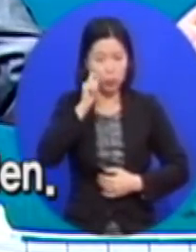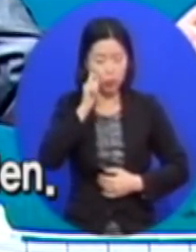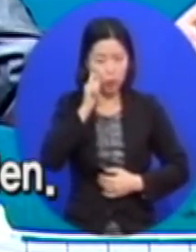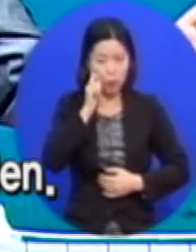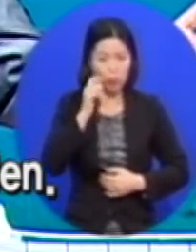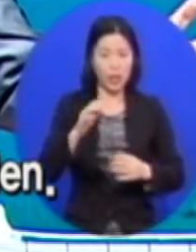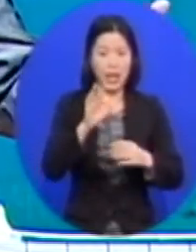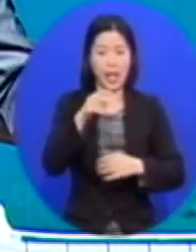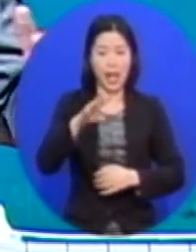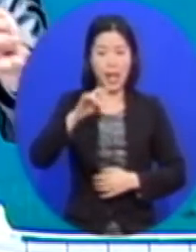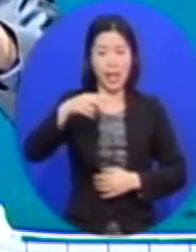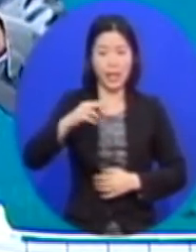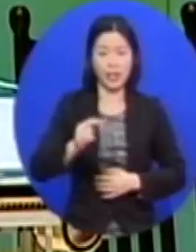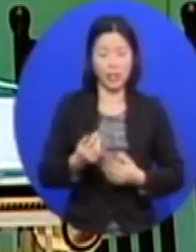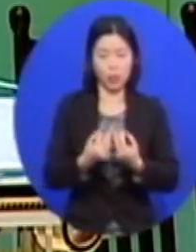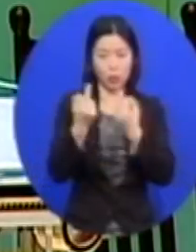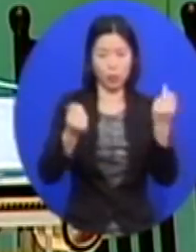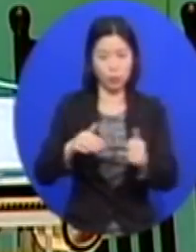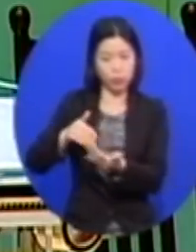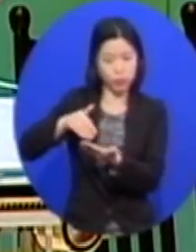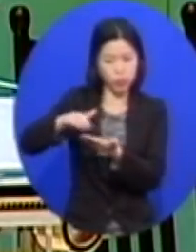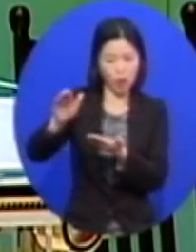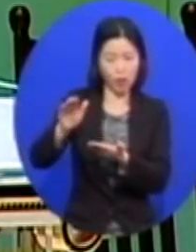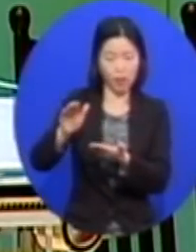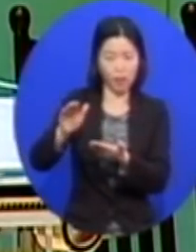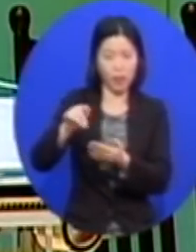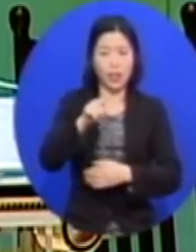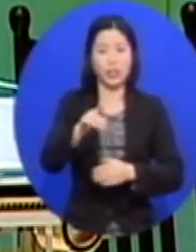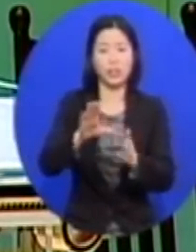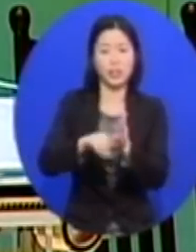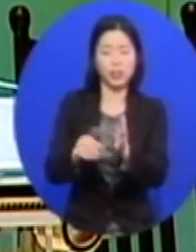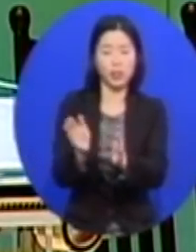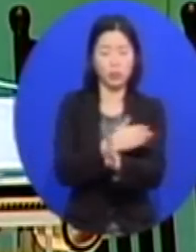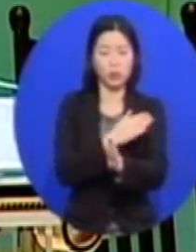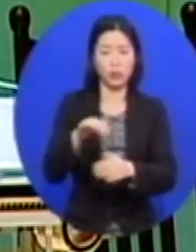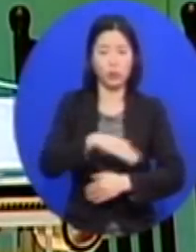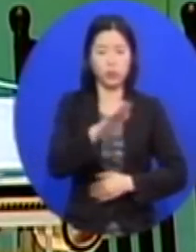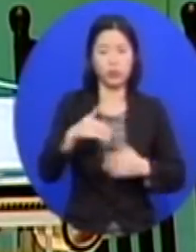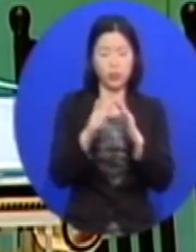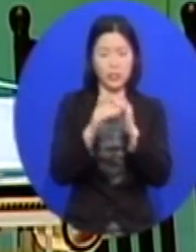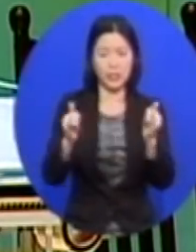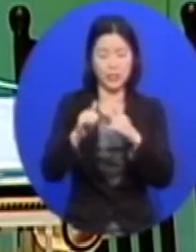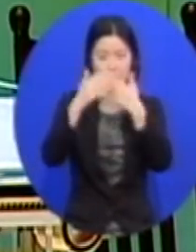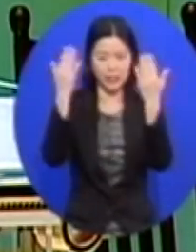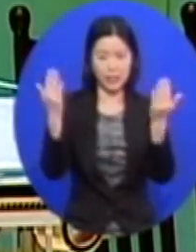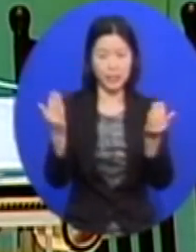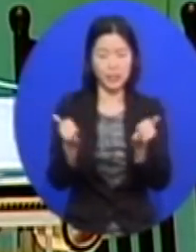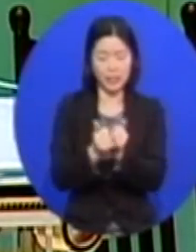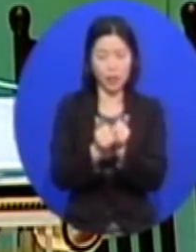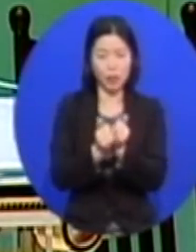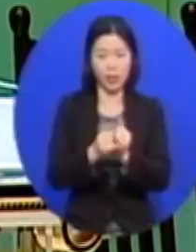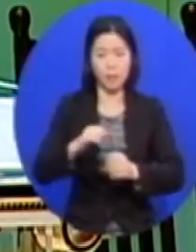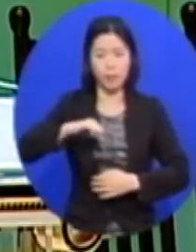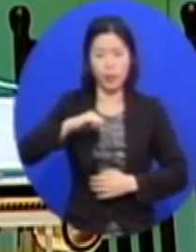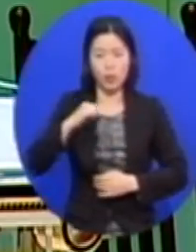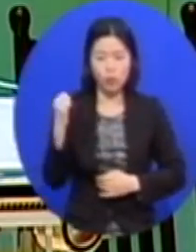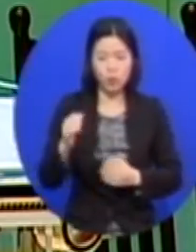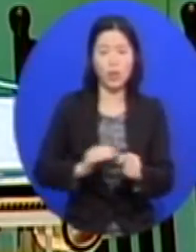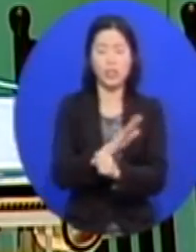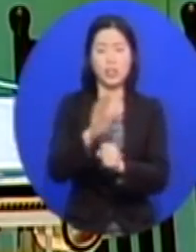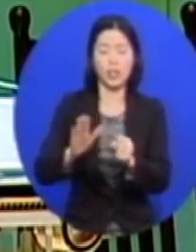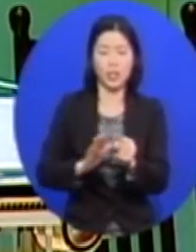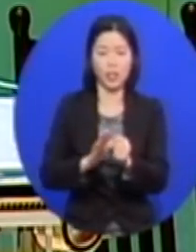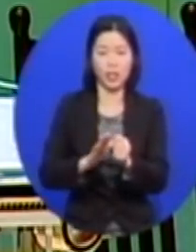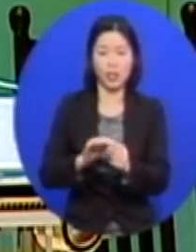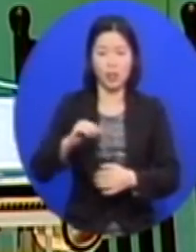됩니다 그때부터 우리 인간 사회의 순종과 사랑의 관계가 이거 욕하는 것과